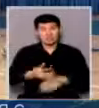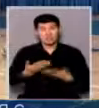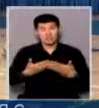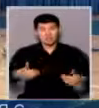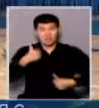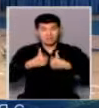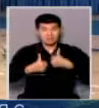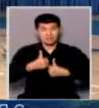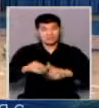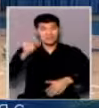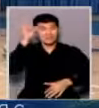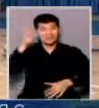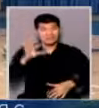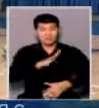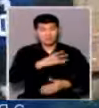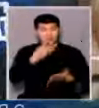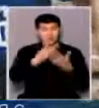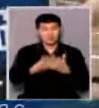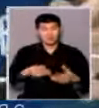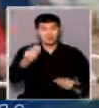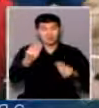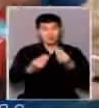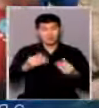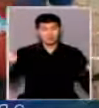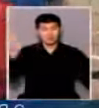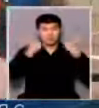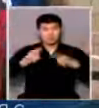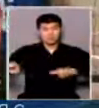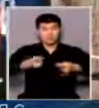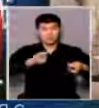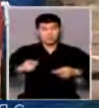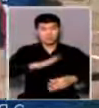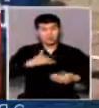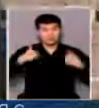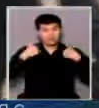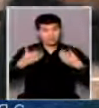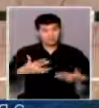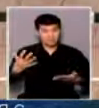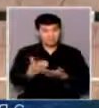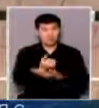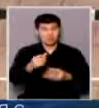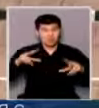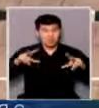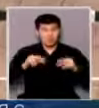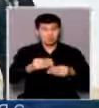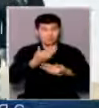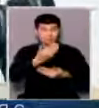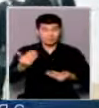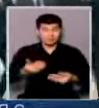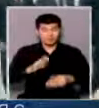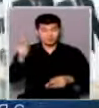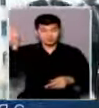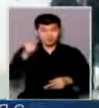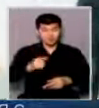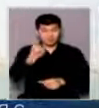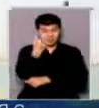лицензионном турнире в Германии. Посмотрев на игру спортсменов, руководитель региона поздравил с успехом пароволейболистов,